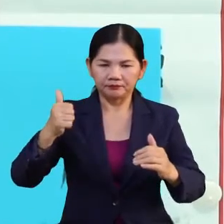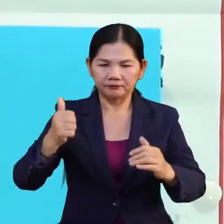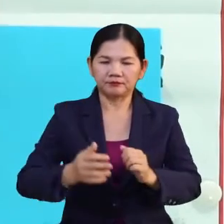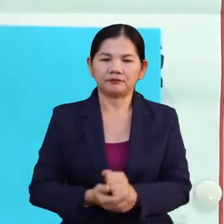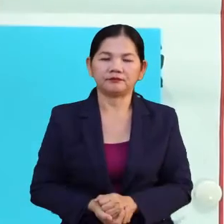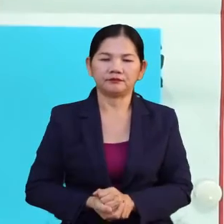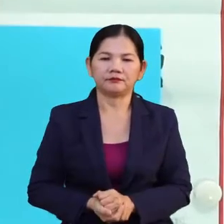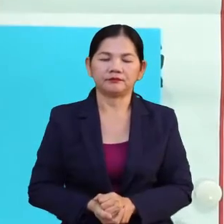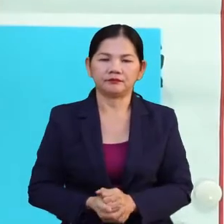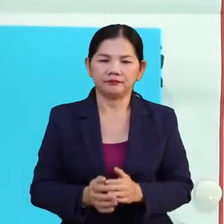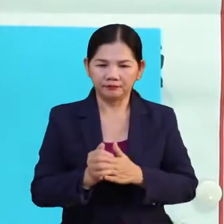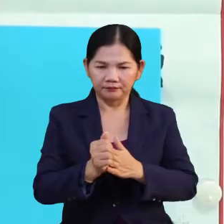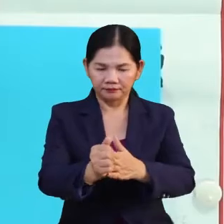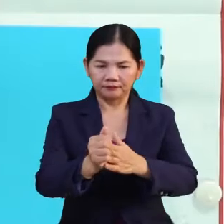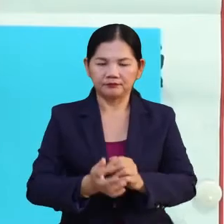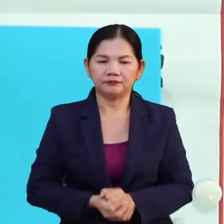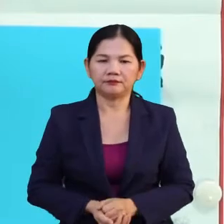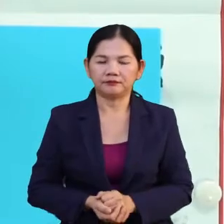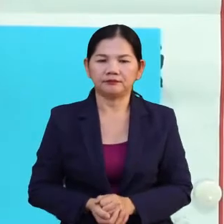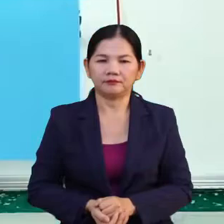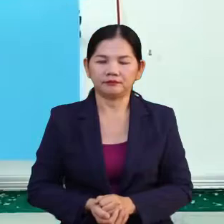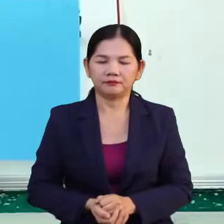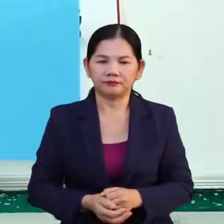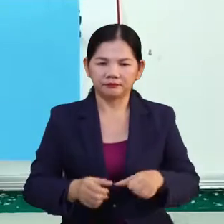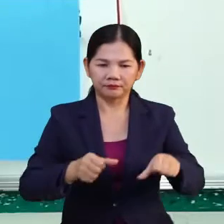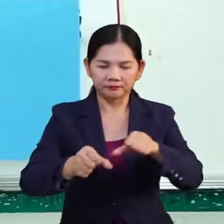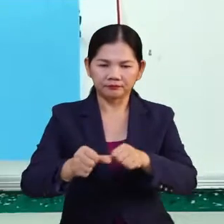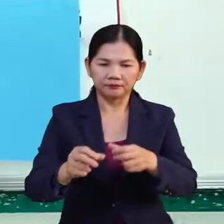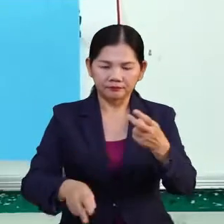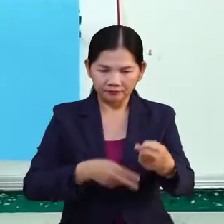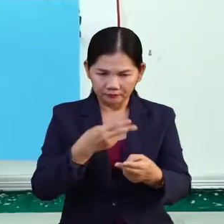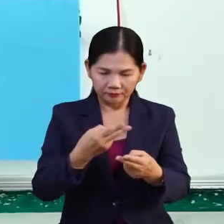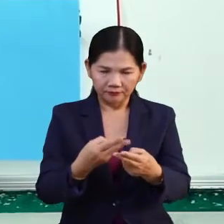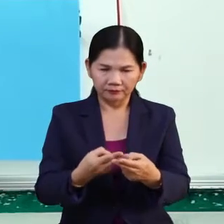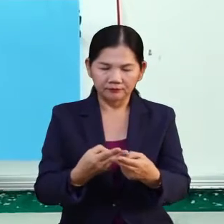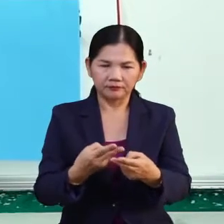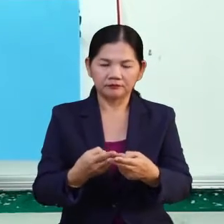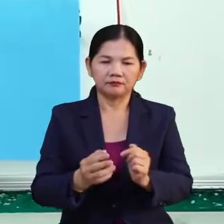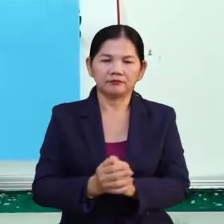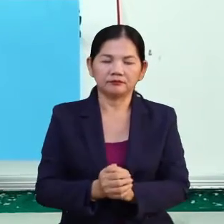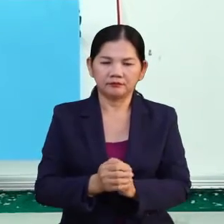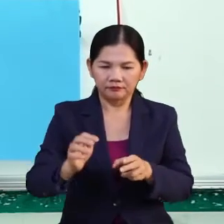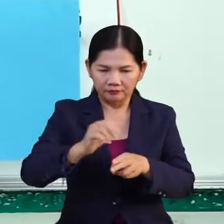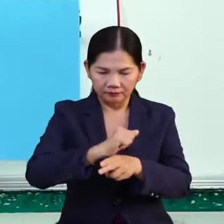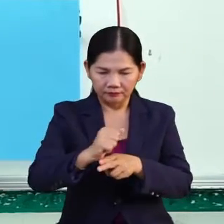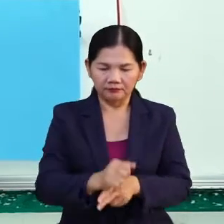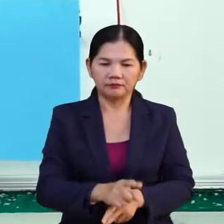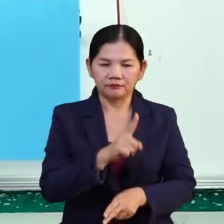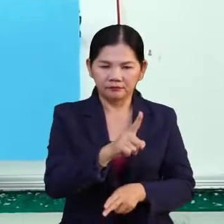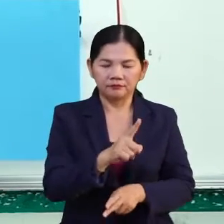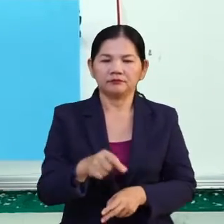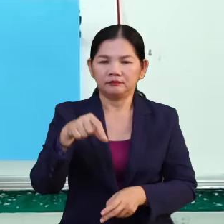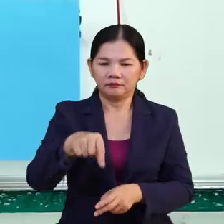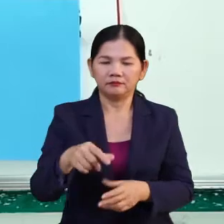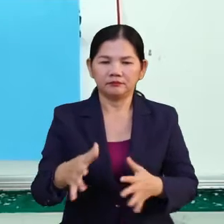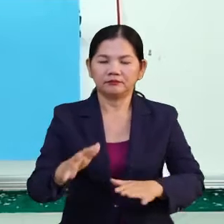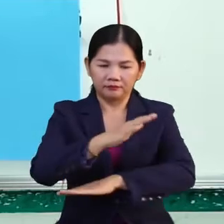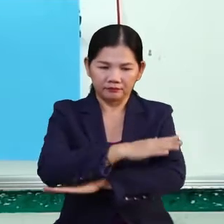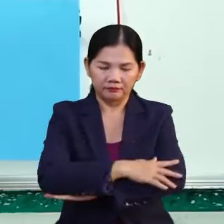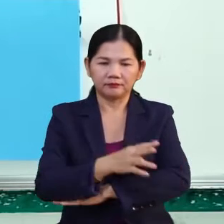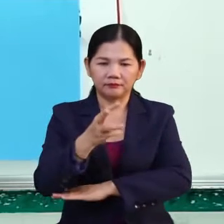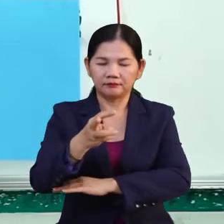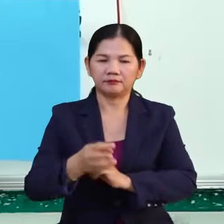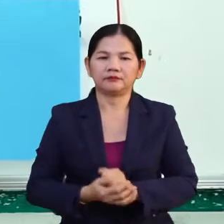ចាគួរយកគំរូតាមតោះអញ្ចឹងឥឡូវបន្ទាប់ពីឆ្លើយនៅចាលំហាត់ទី1ចំណុចកលរួចរាល់យើងសម្រាប់បន្តិចសិ